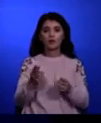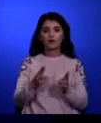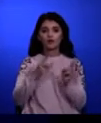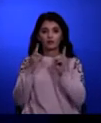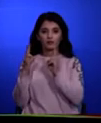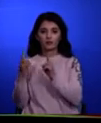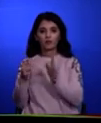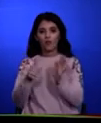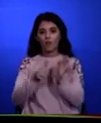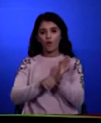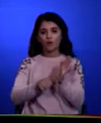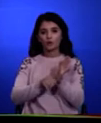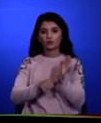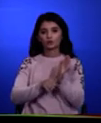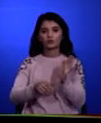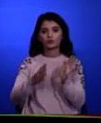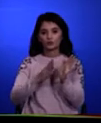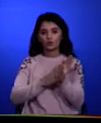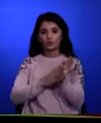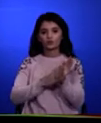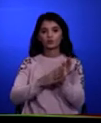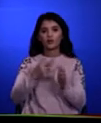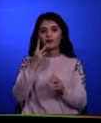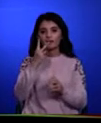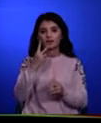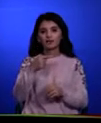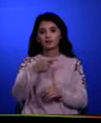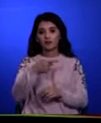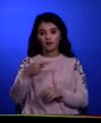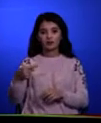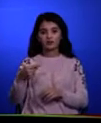o'tsak, 69 dan 2 ning ayirmasi